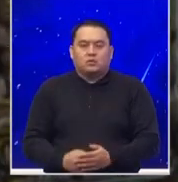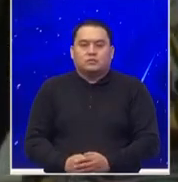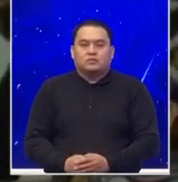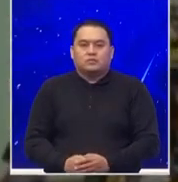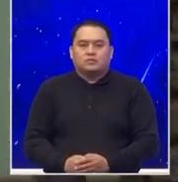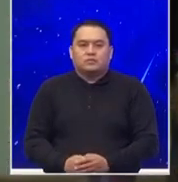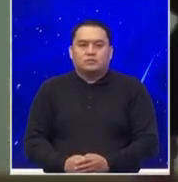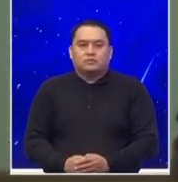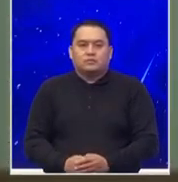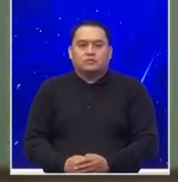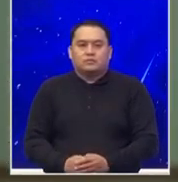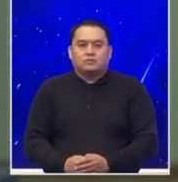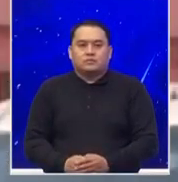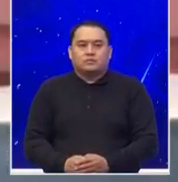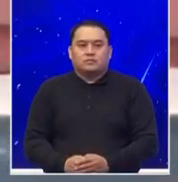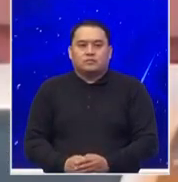нет.